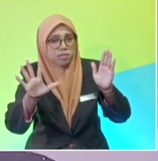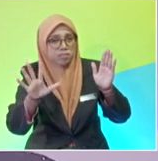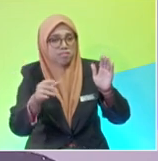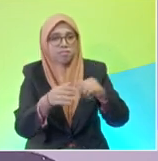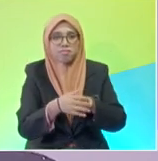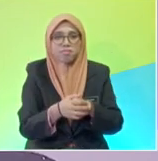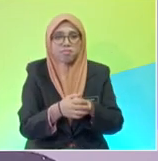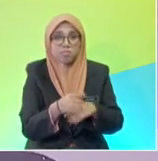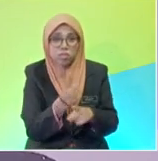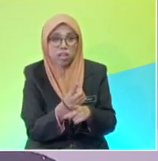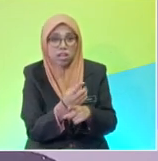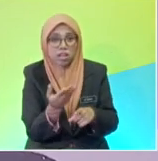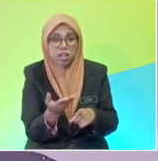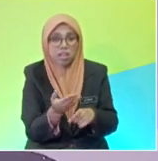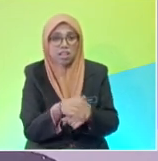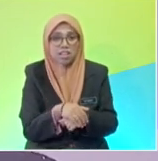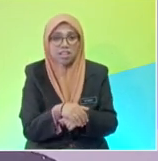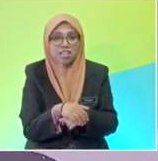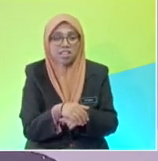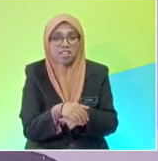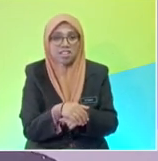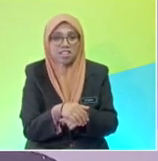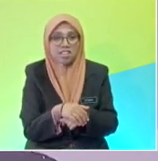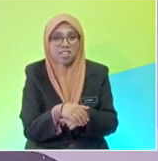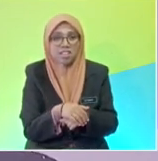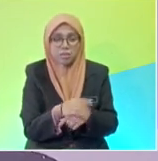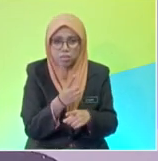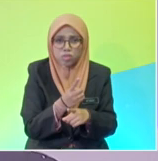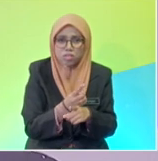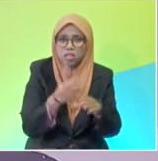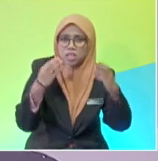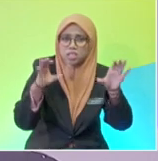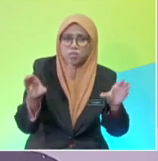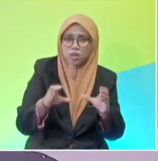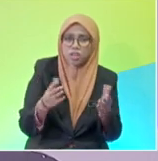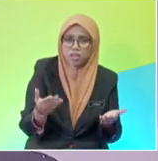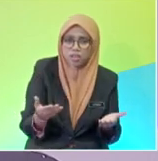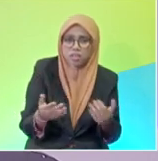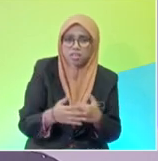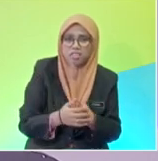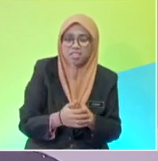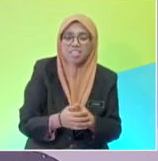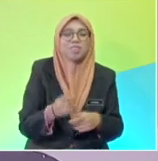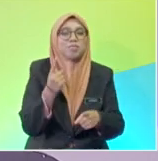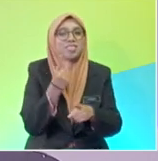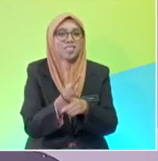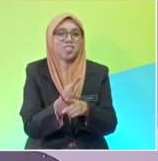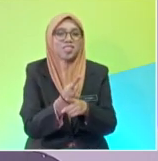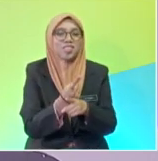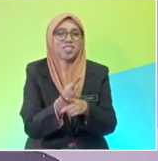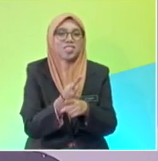Okey, betul tak? Betul cikgu ke tidak? Murid kat rumah, betul tak cikgu buat ni 1.45? Betul.